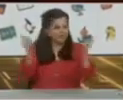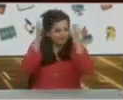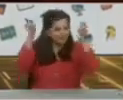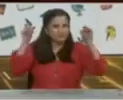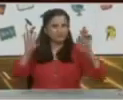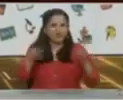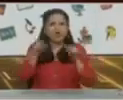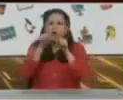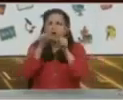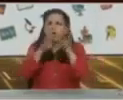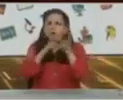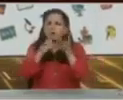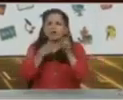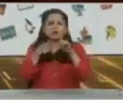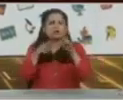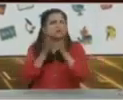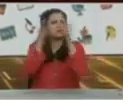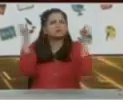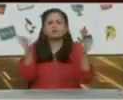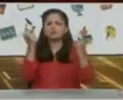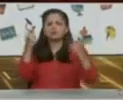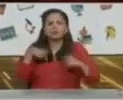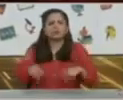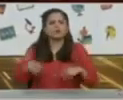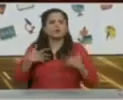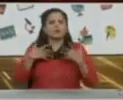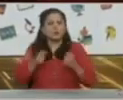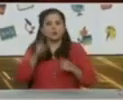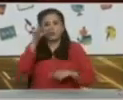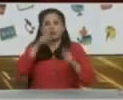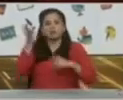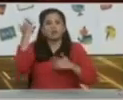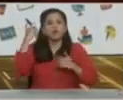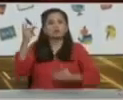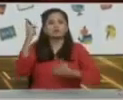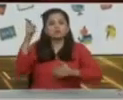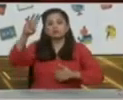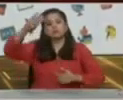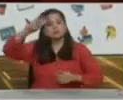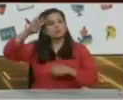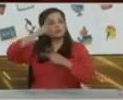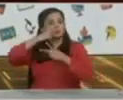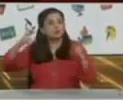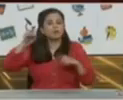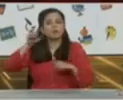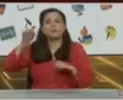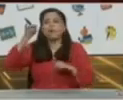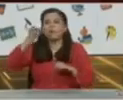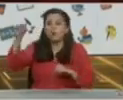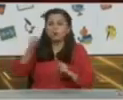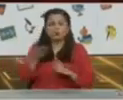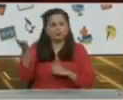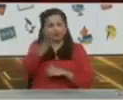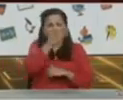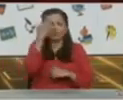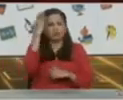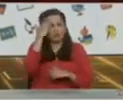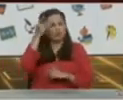अमृत महोत्सव में हमारे स्वाधीनता सेनानियों के बारे में आप सब लोग